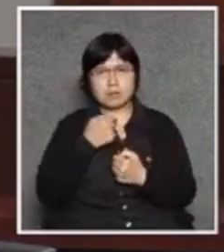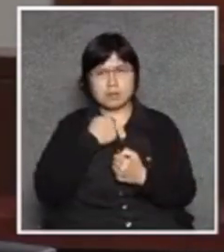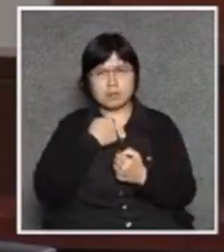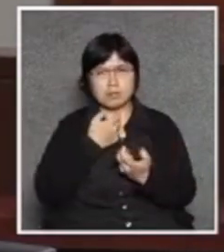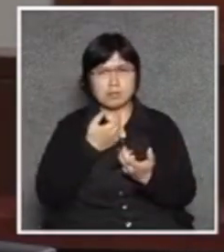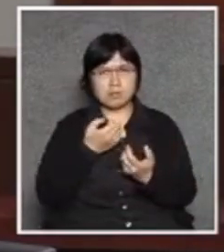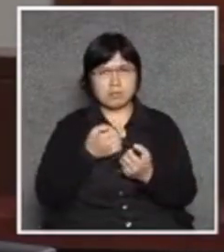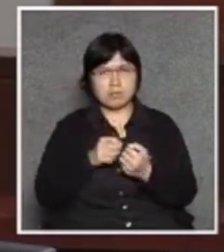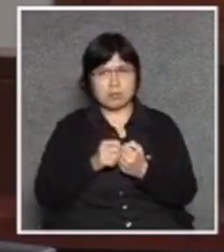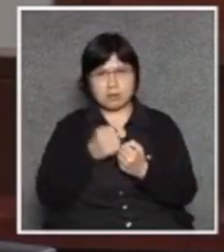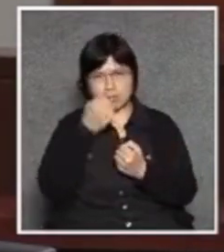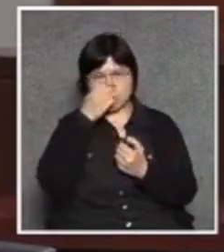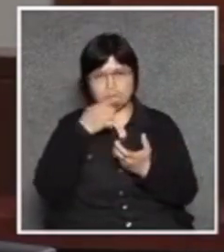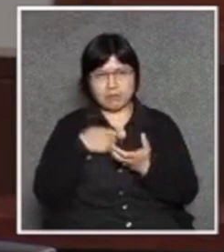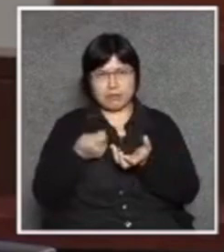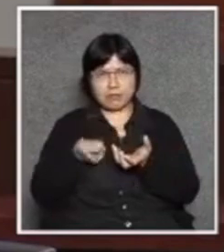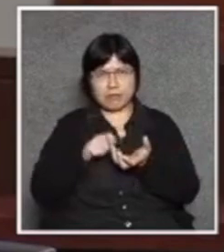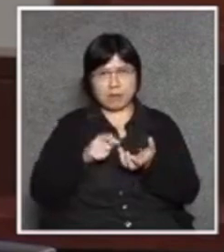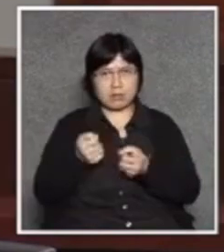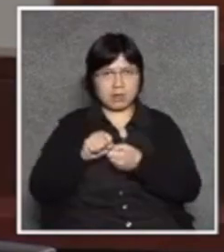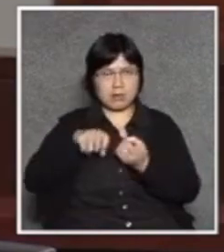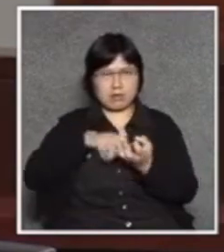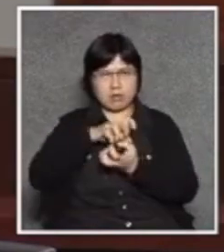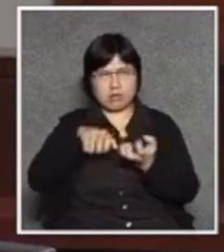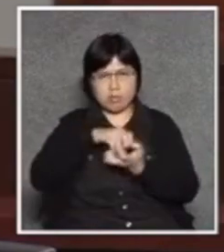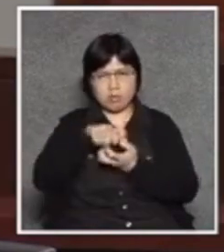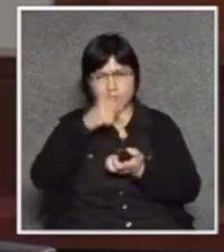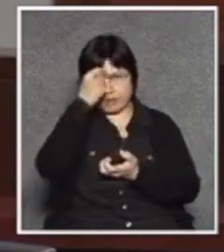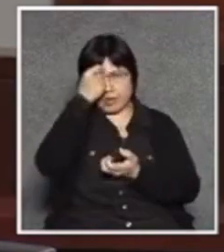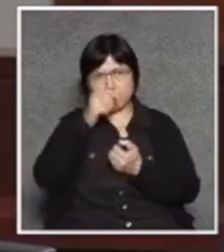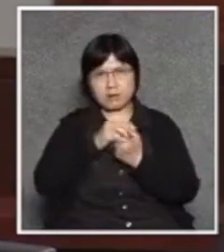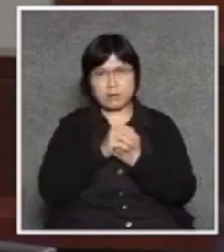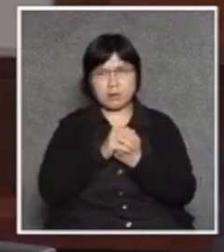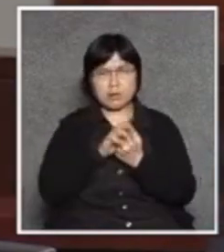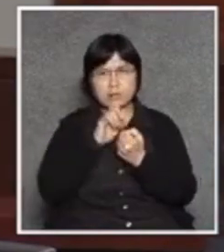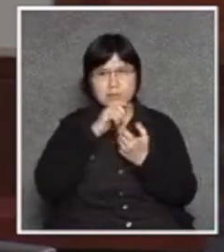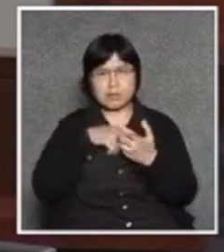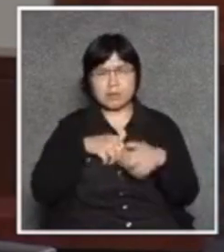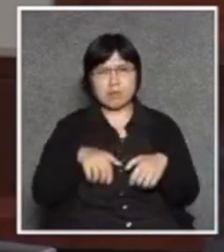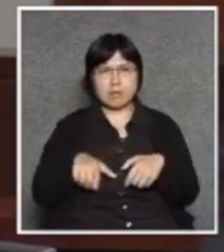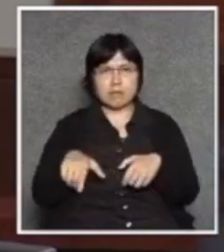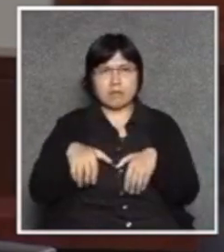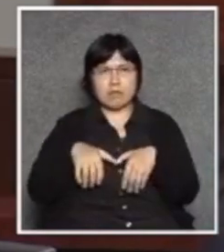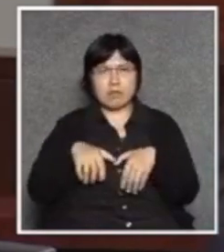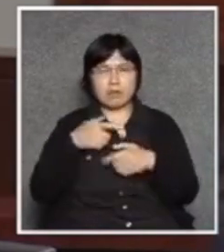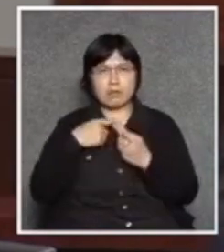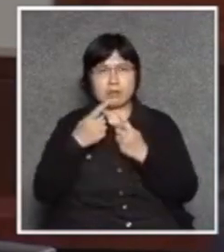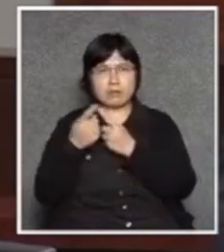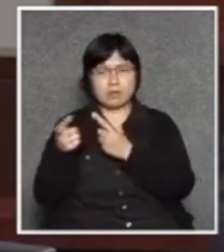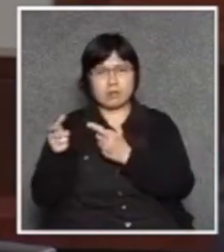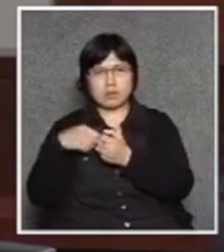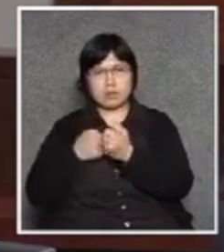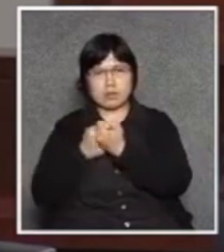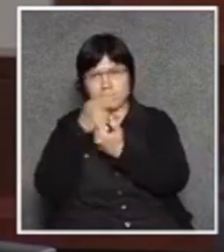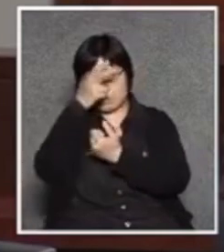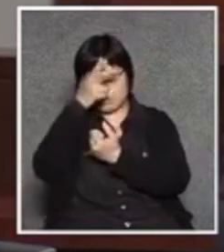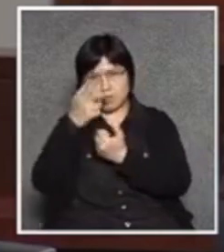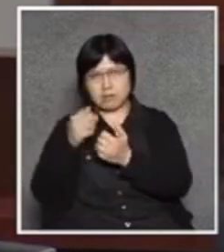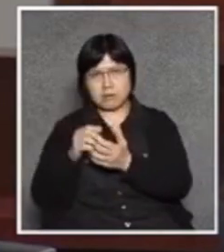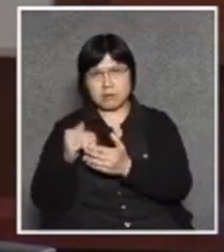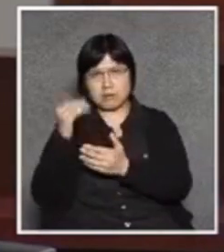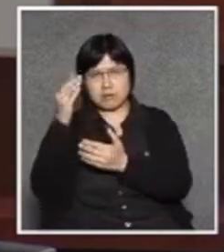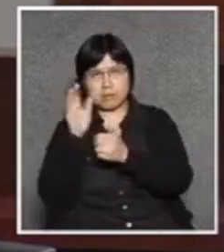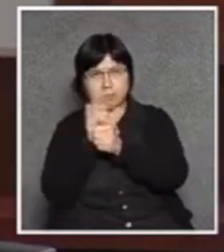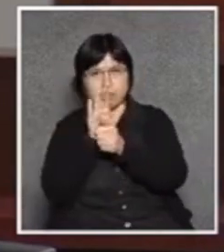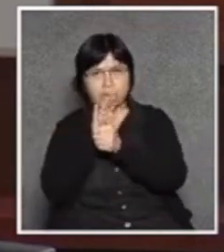港添煩添亂。面對沸揚民意，建制派不敢高調為梁